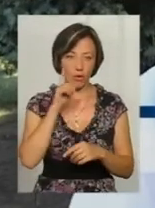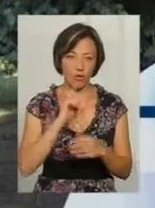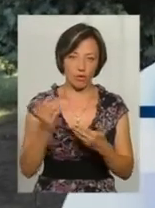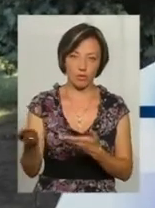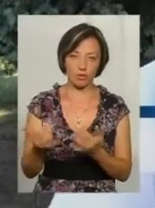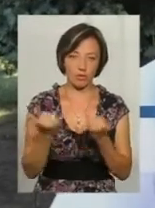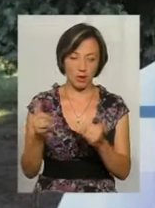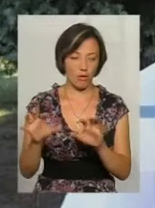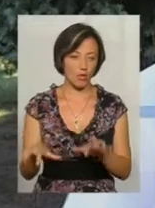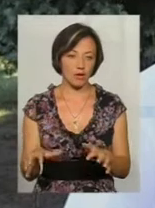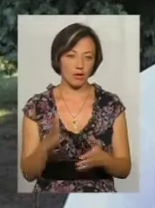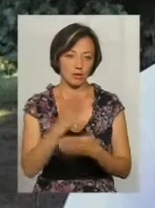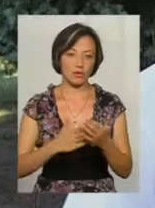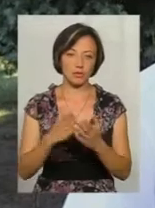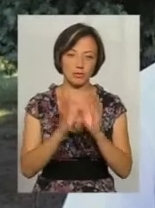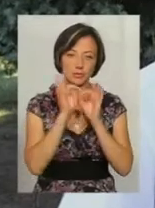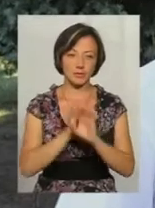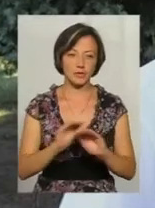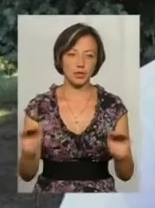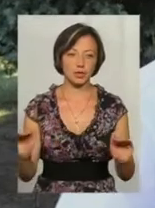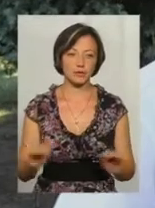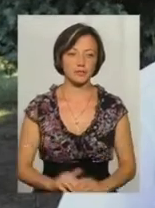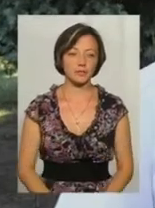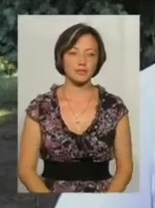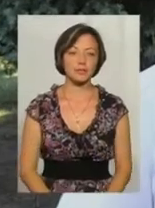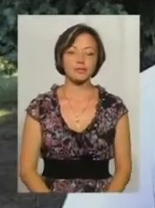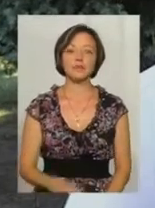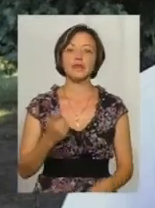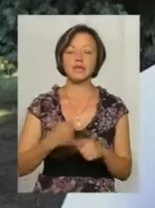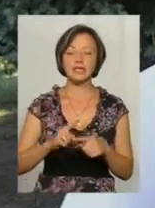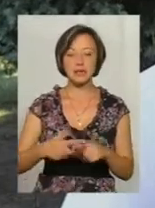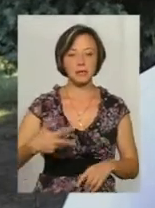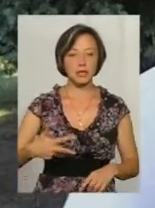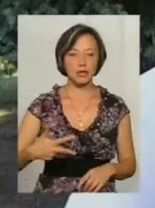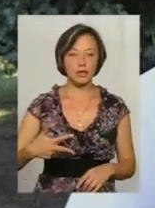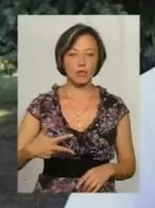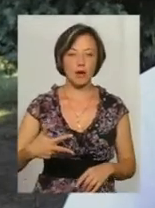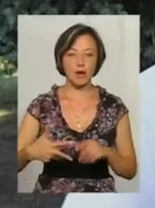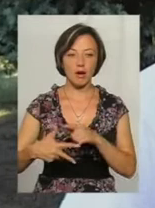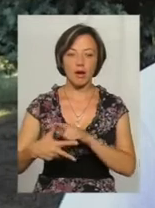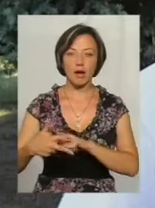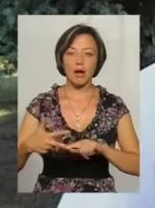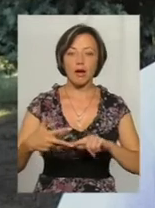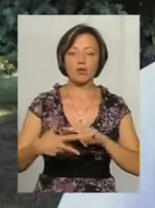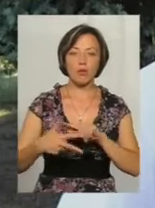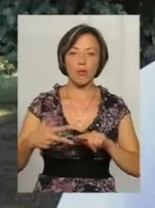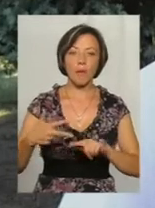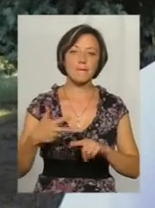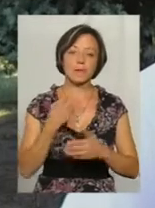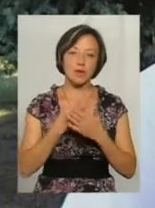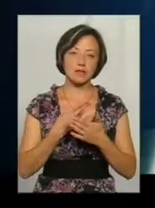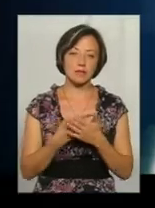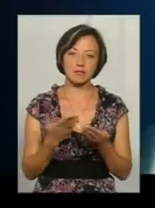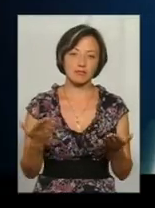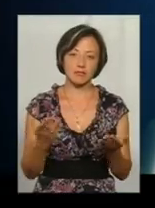голові адміністрації, і знову ж таки тиша. Тому за цими трьома показниками скоріше результат нижче